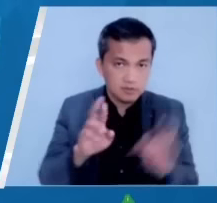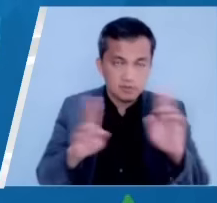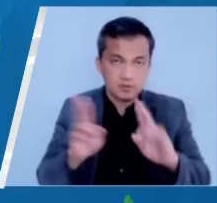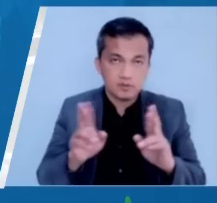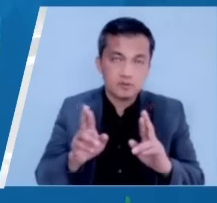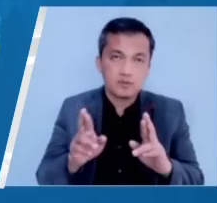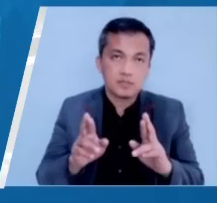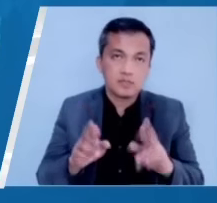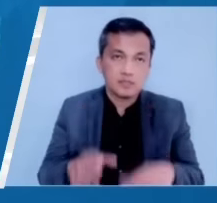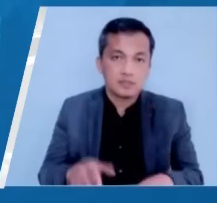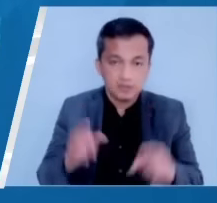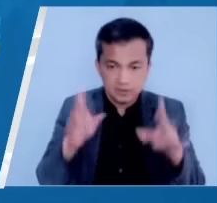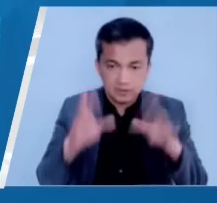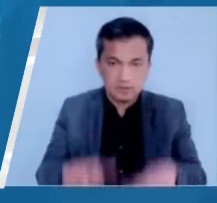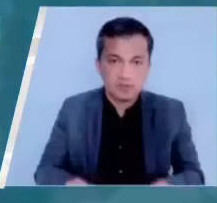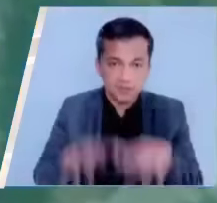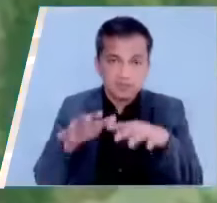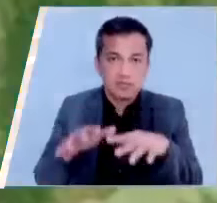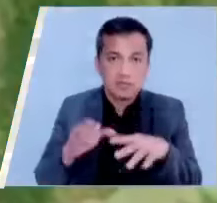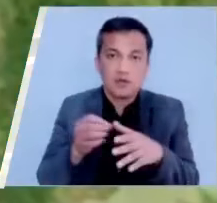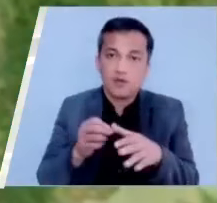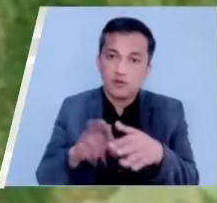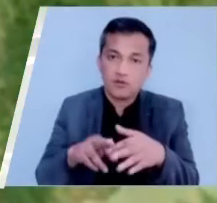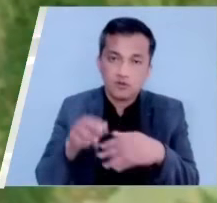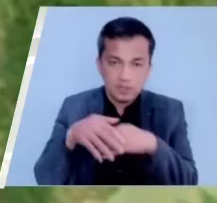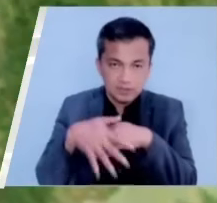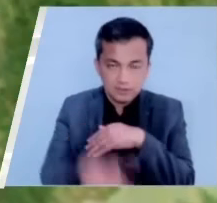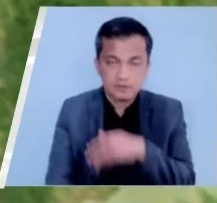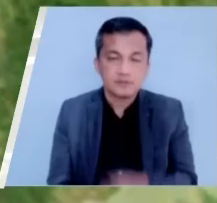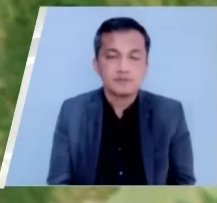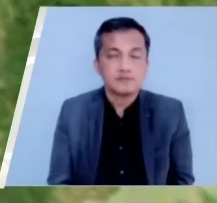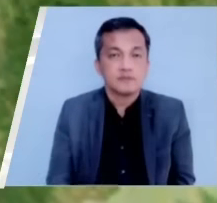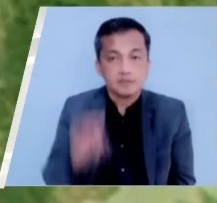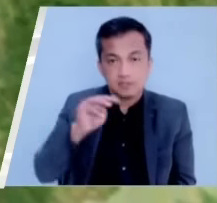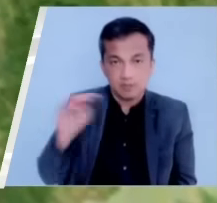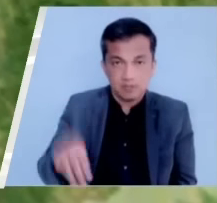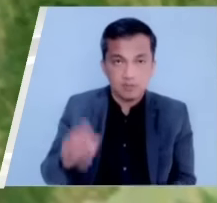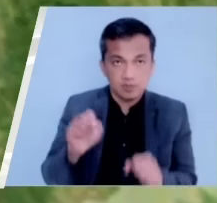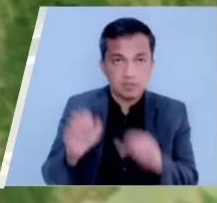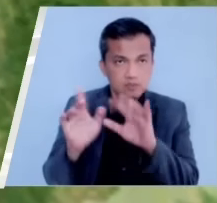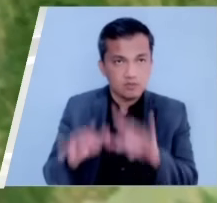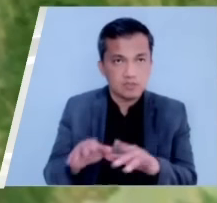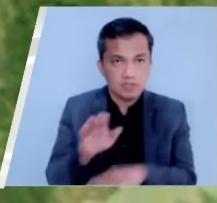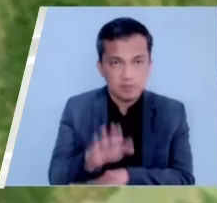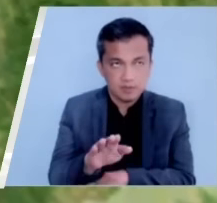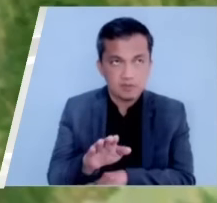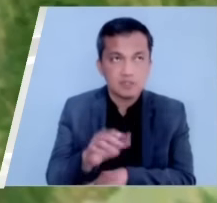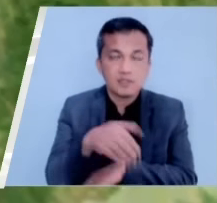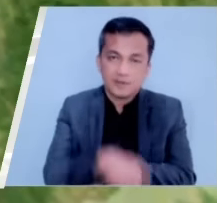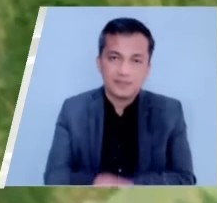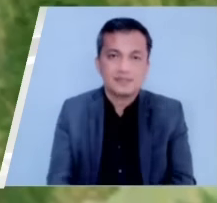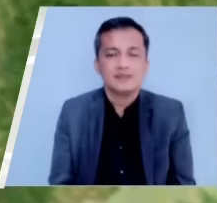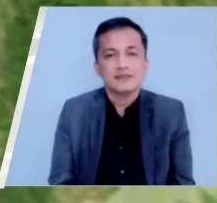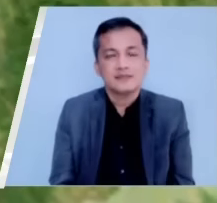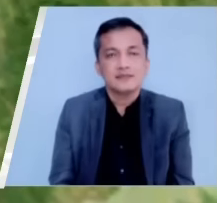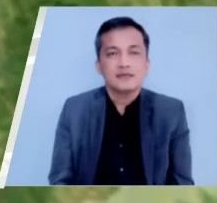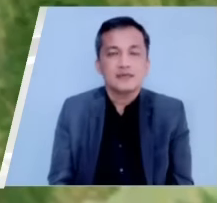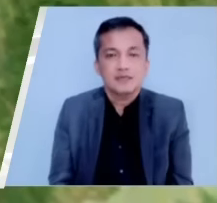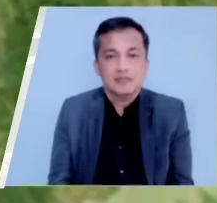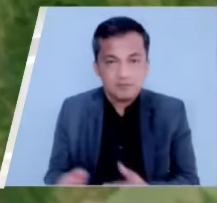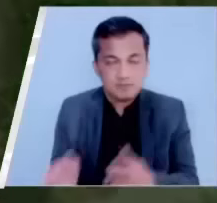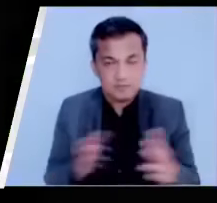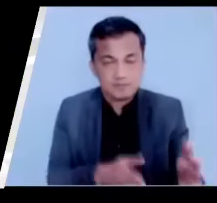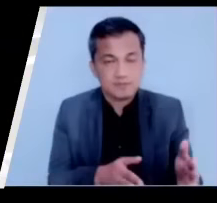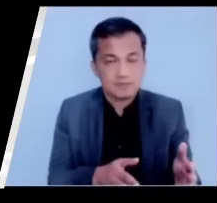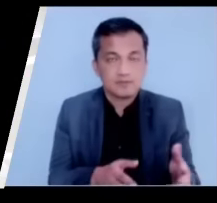baha o landslide. Sa Metro Manila, posible rin ang ulan bandang hapon o gabi. Samantala, magiging mas mahaba